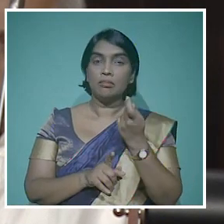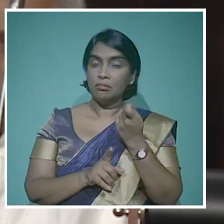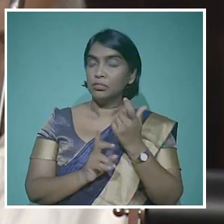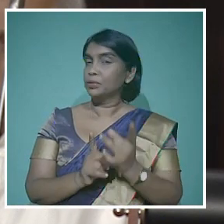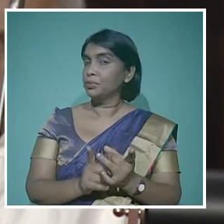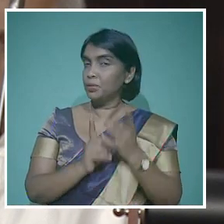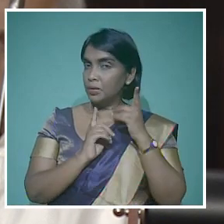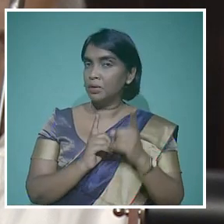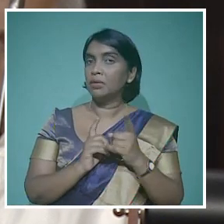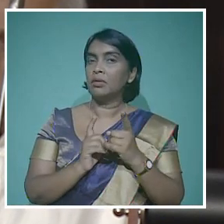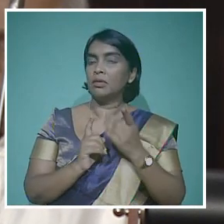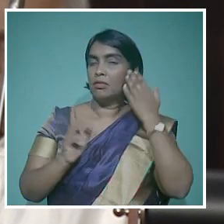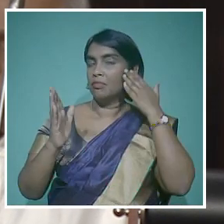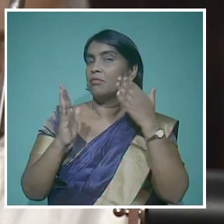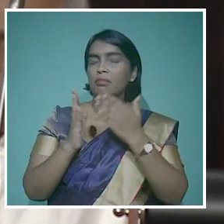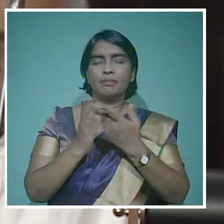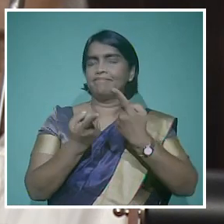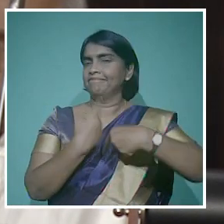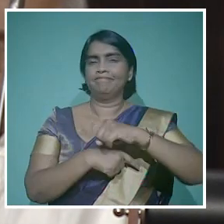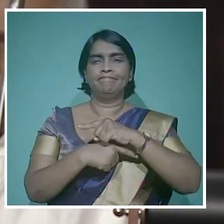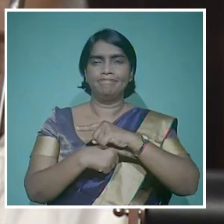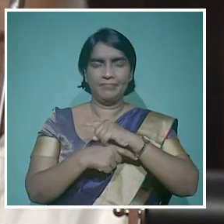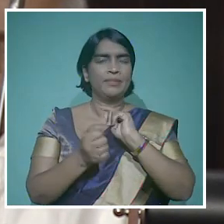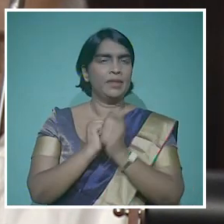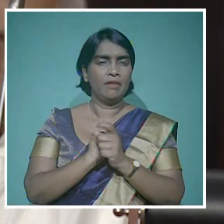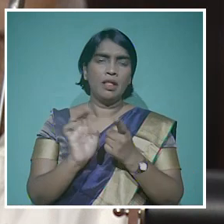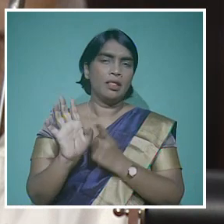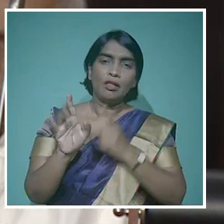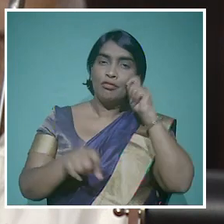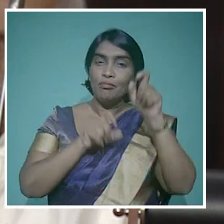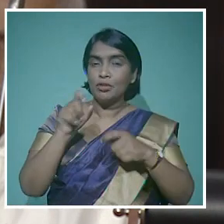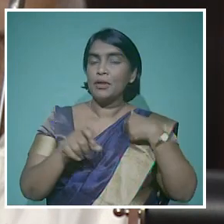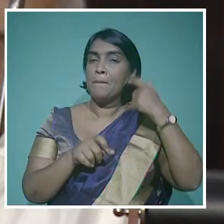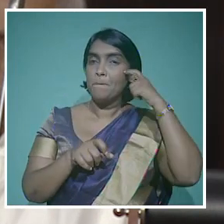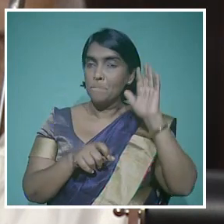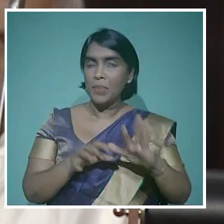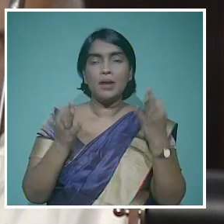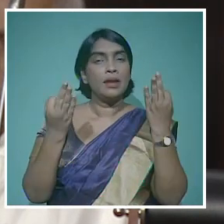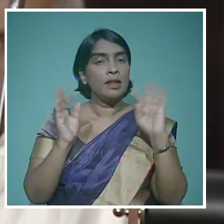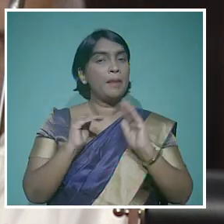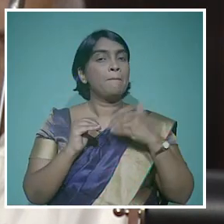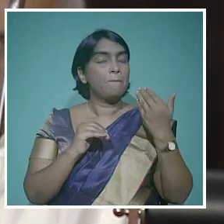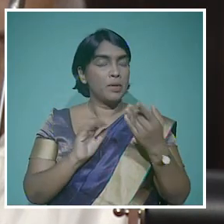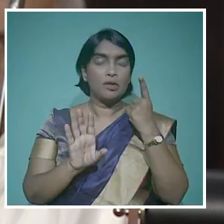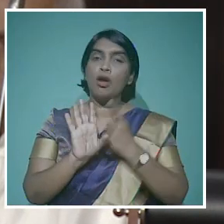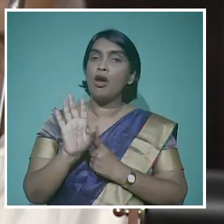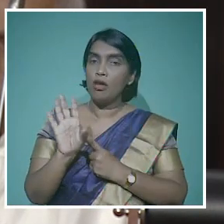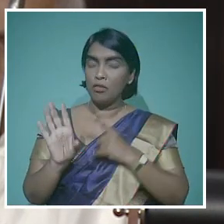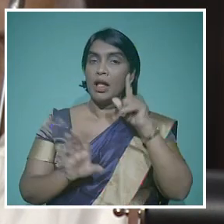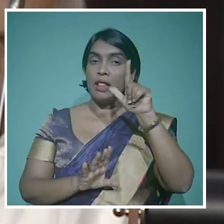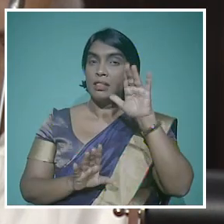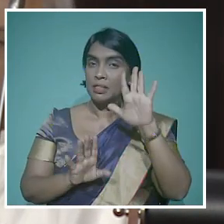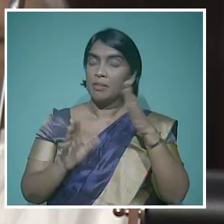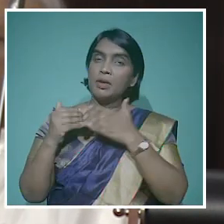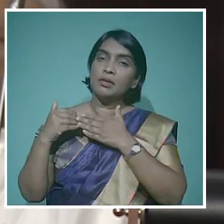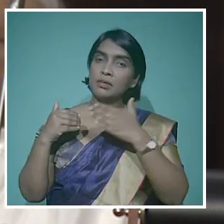පදනමේ දිශාන්ති සම්පූර්ණයෙන්ම වෙනස් වුණා. තරුණ පරපුරේ අපේක්ෂා. නිදහසෙන් පසු වසර 75ක්